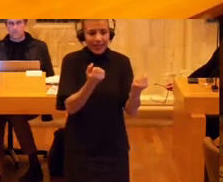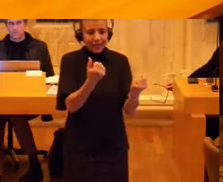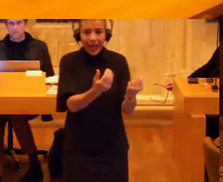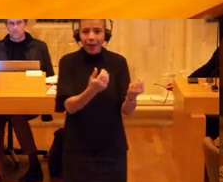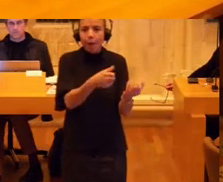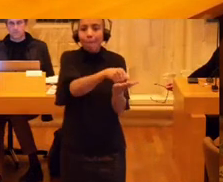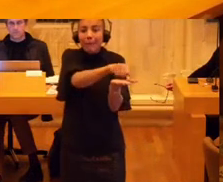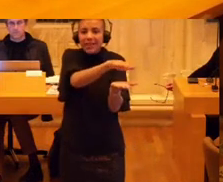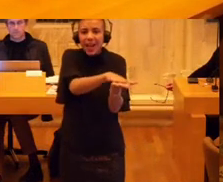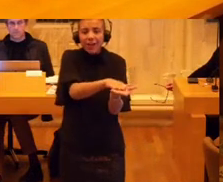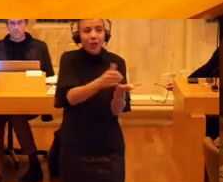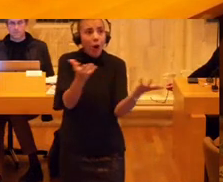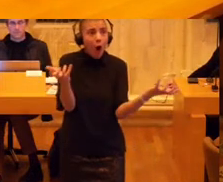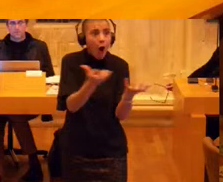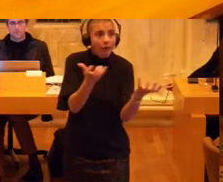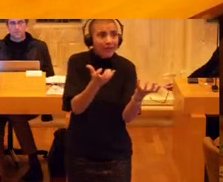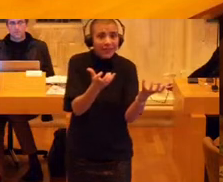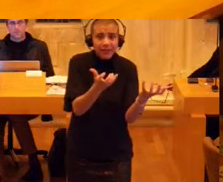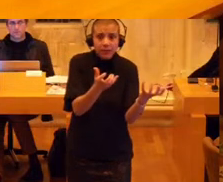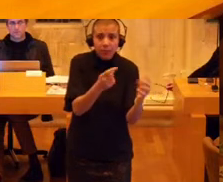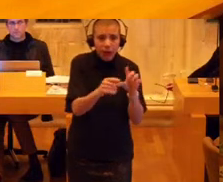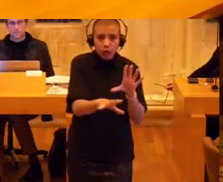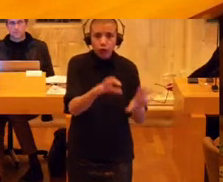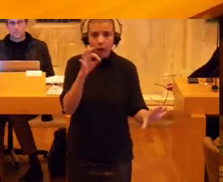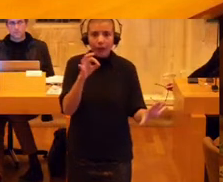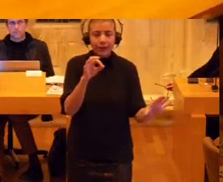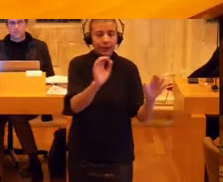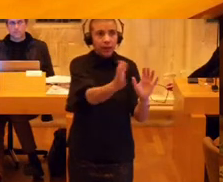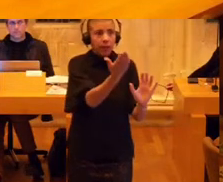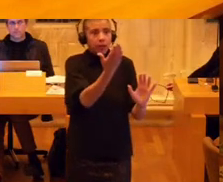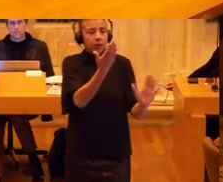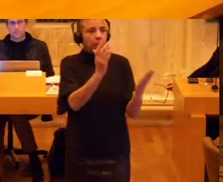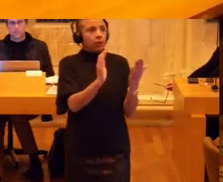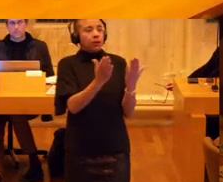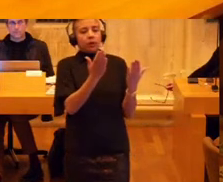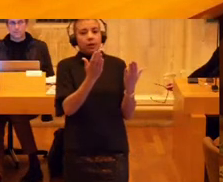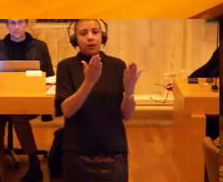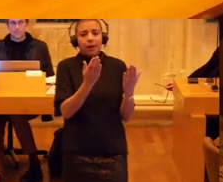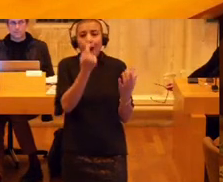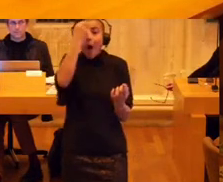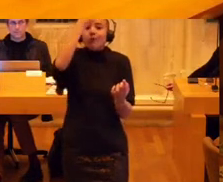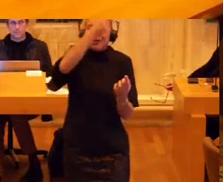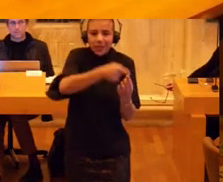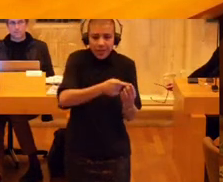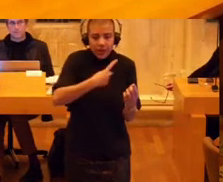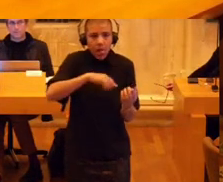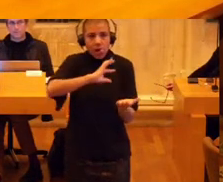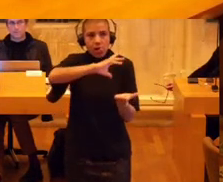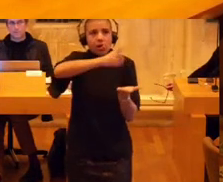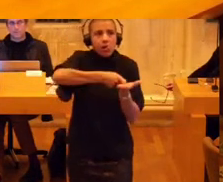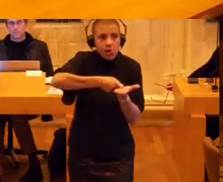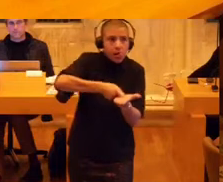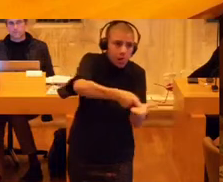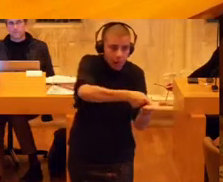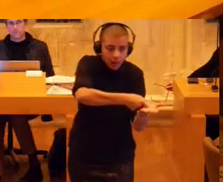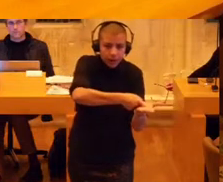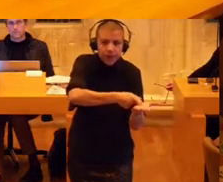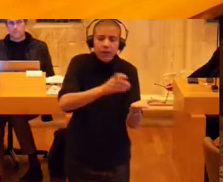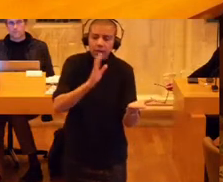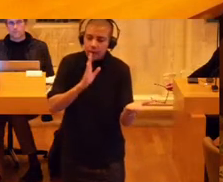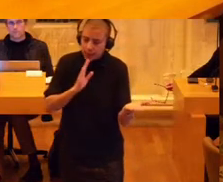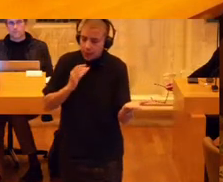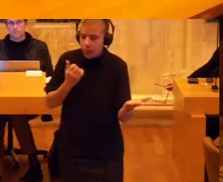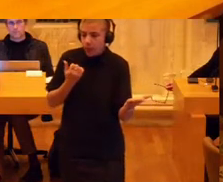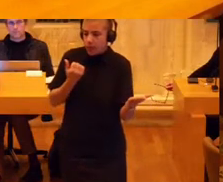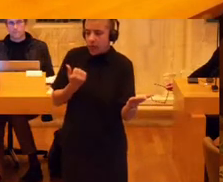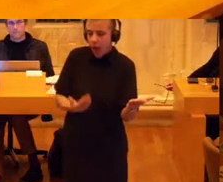provoqué, et indirect au regard de son contenu et ou de son but, la surconsommation. À distinguer donc de la publicité de nos